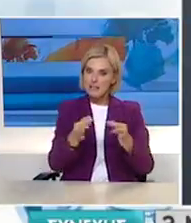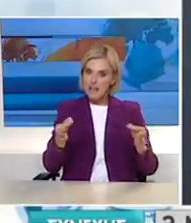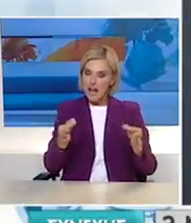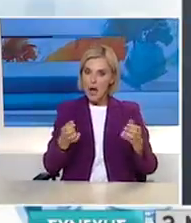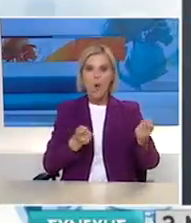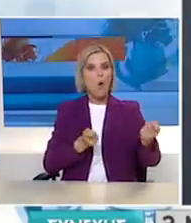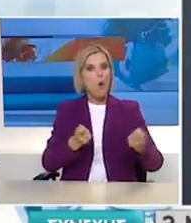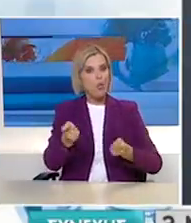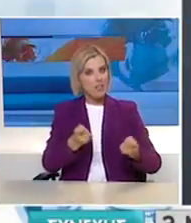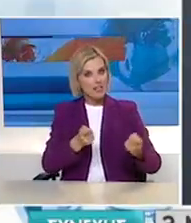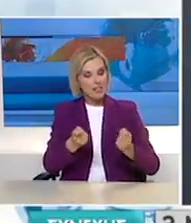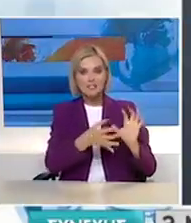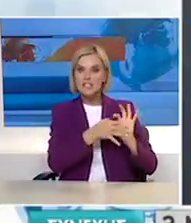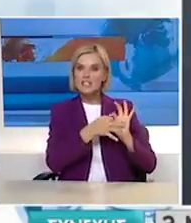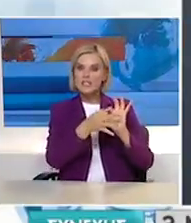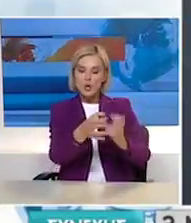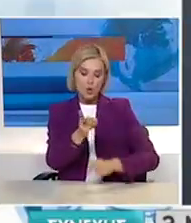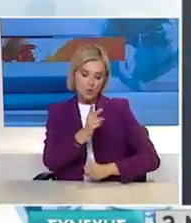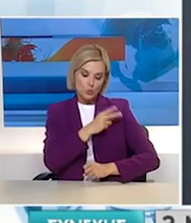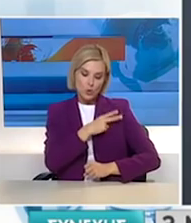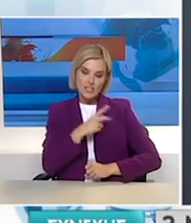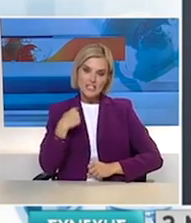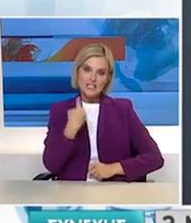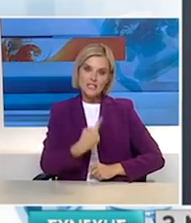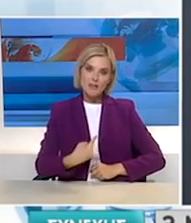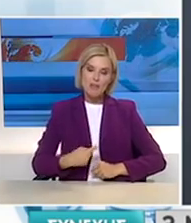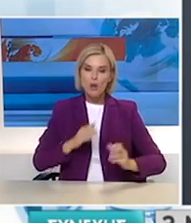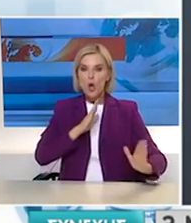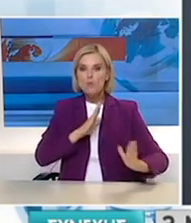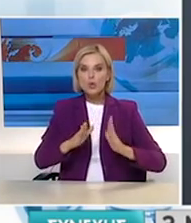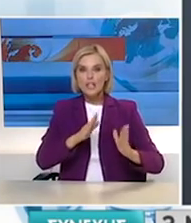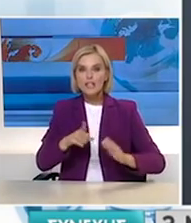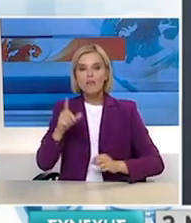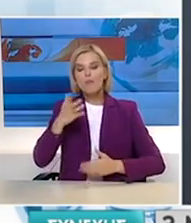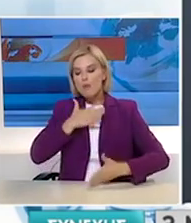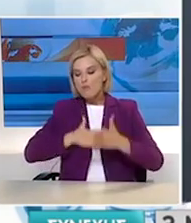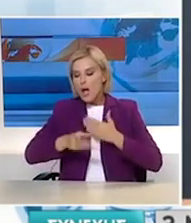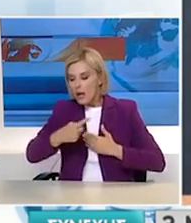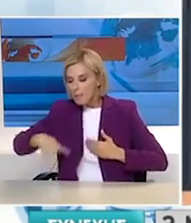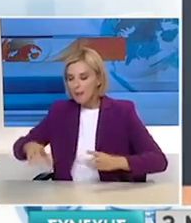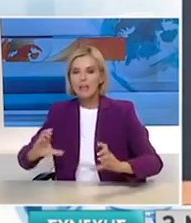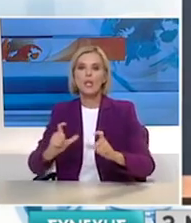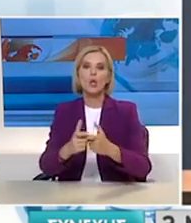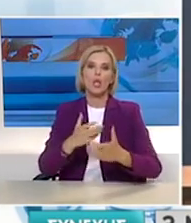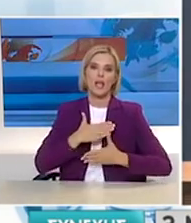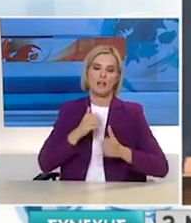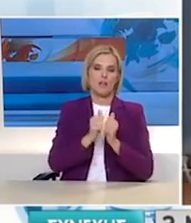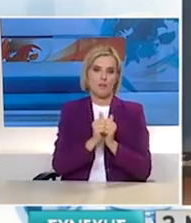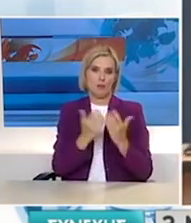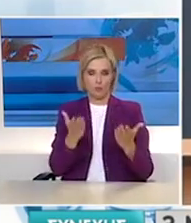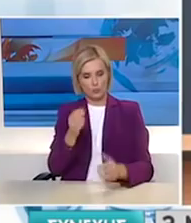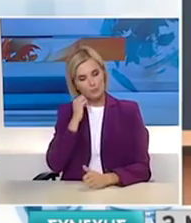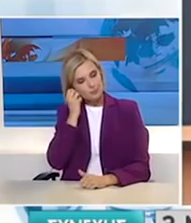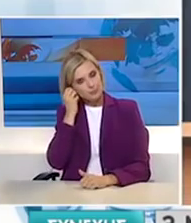οδηγίες. Για να συνεχίσουμε τη στάση μας, να προστατεύουμε ό,τι και όσους αγαπάμε. Σας ευχαριστώ. Ευχαριστούμε, κύριε Υπουργέ.